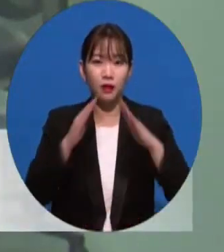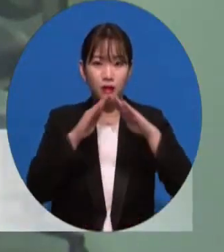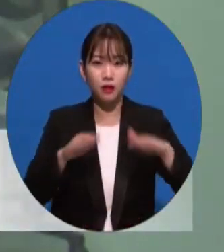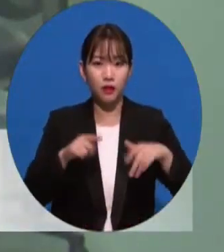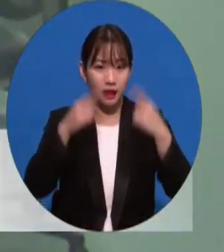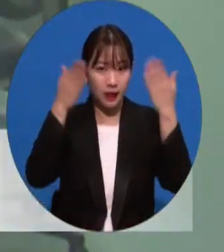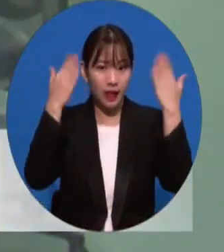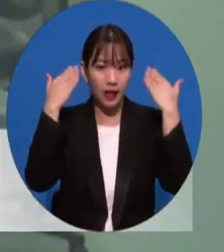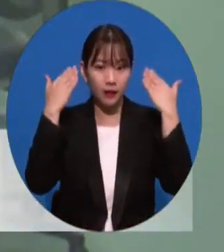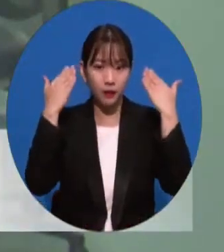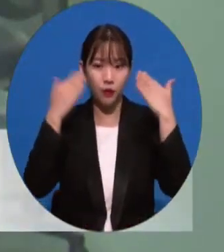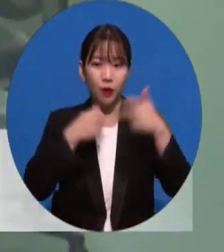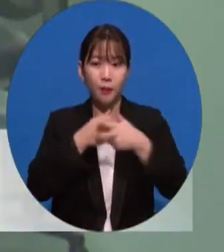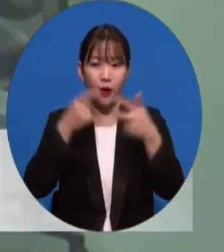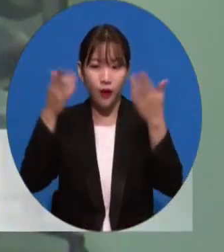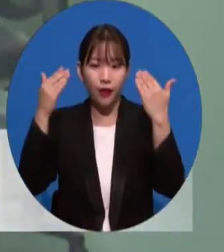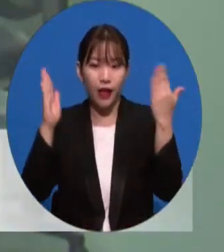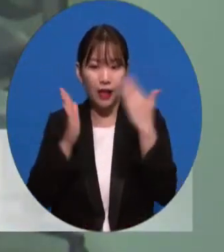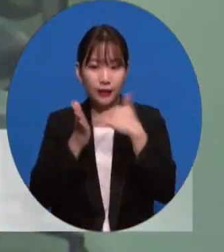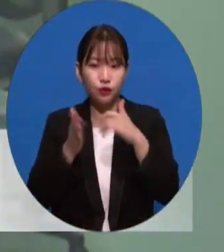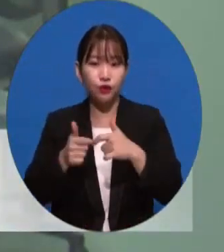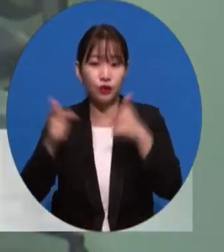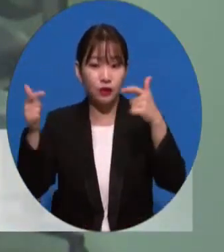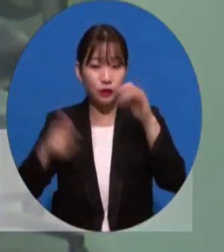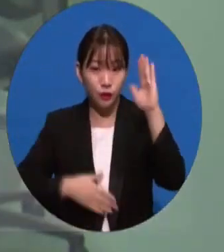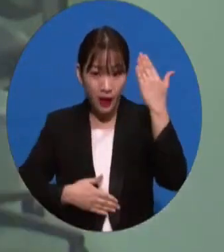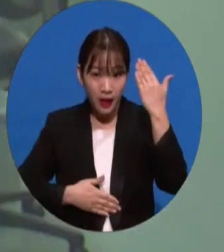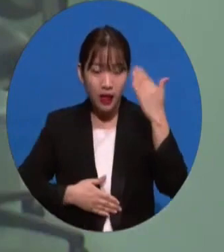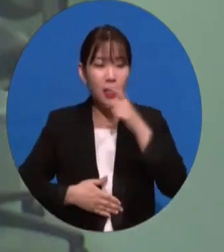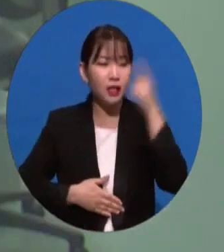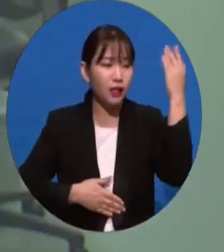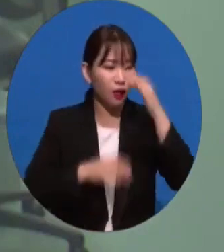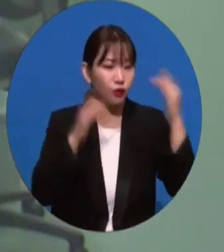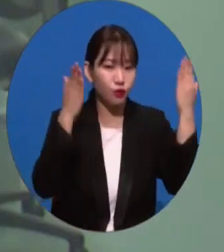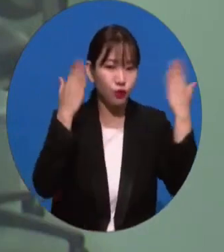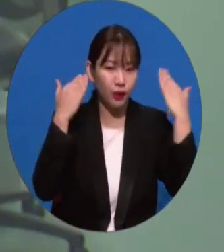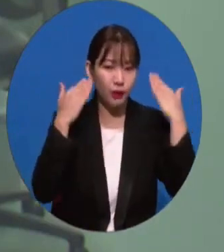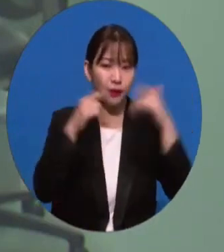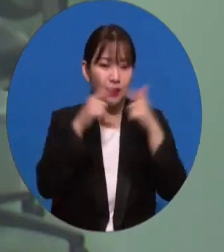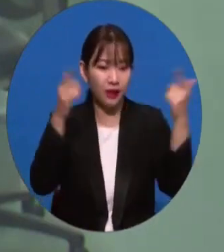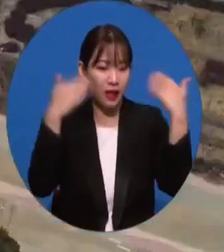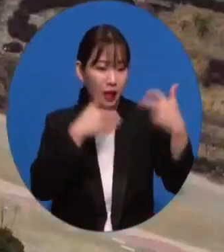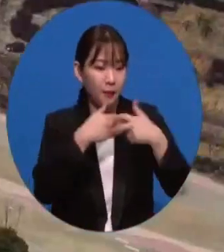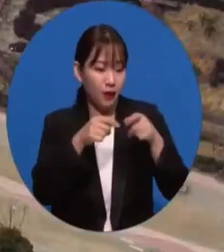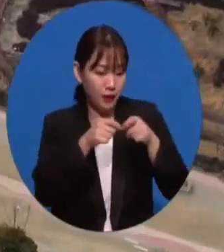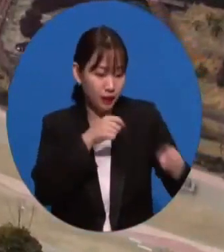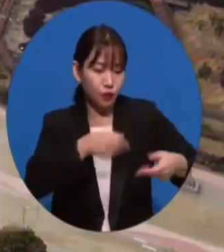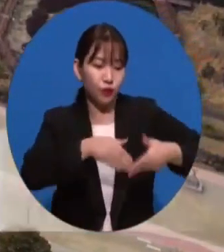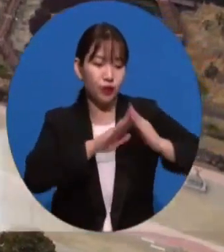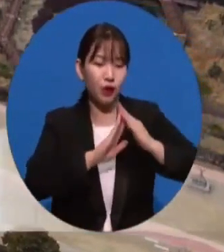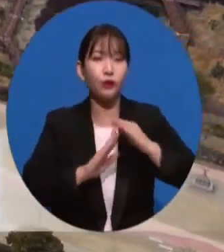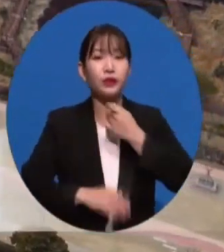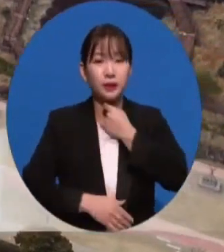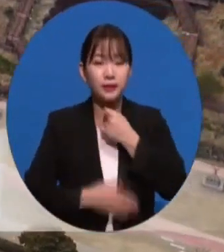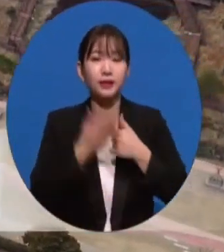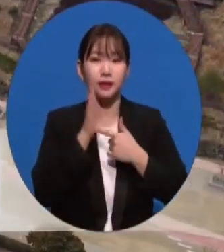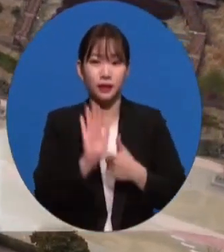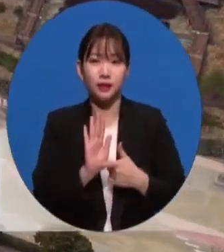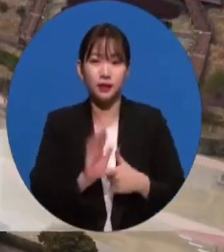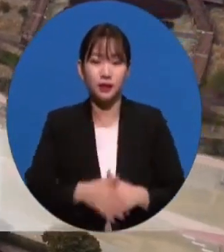전남대학교가 의대 정원 증원이 이루어질 경우 여수캠퍼스의 대학병원 분원을 설치할 의사를